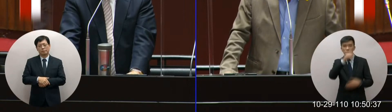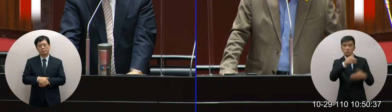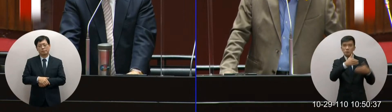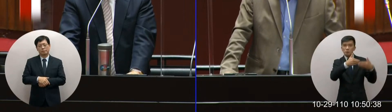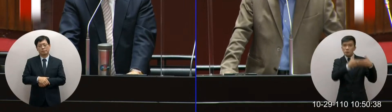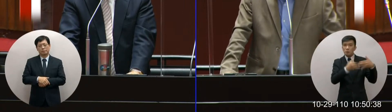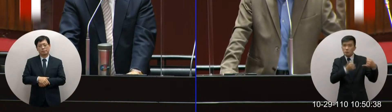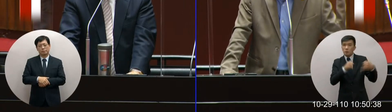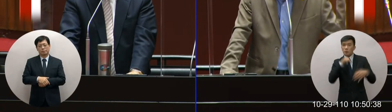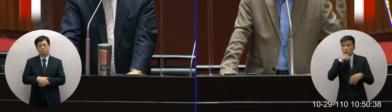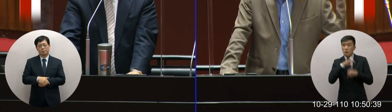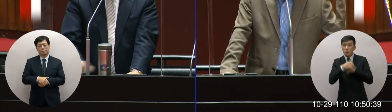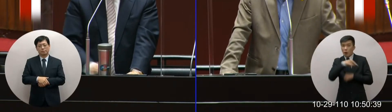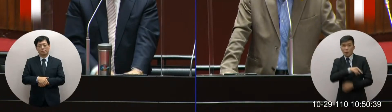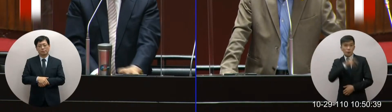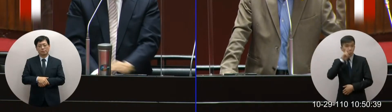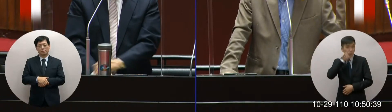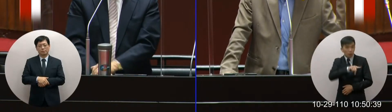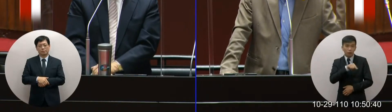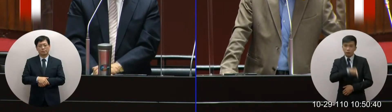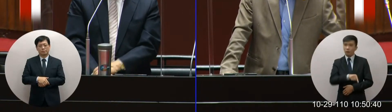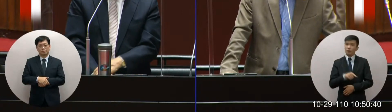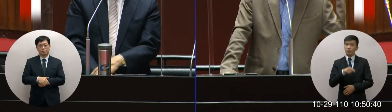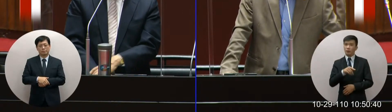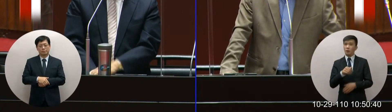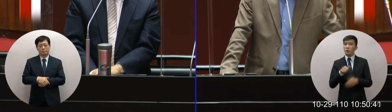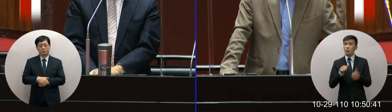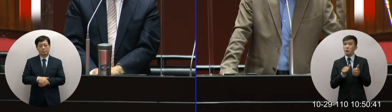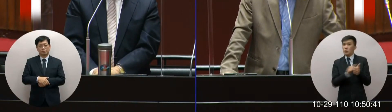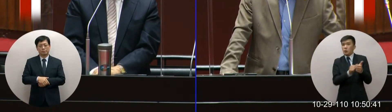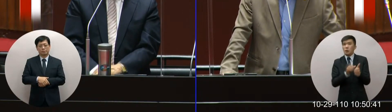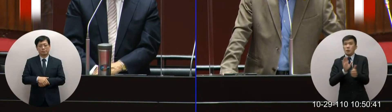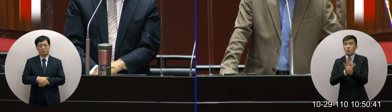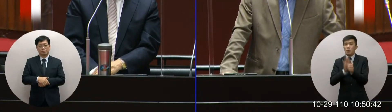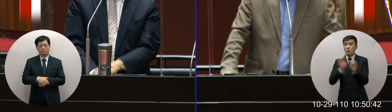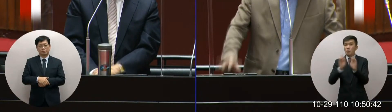哪里错了？他除了为虎作伥以外，我不晓得这到底是什么样的用心。